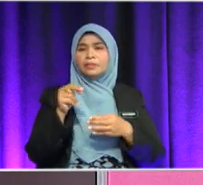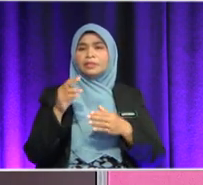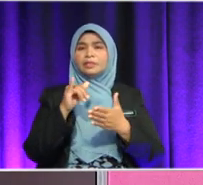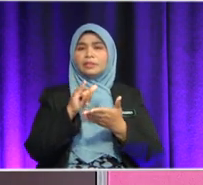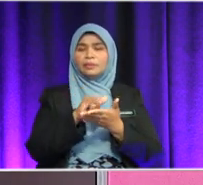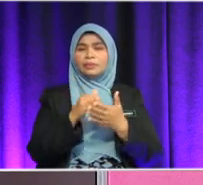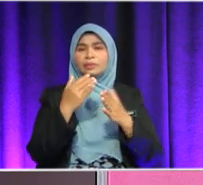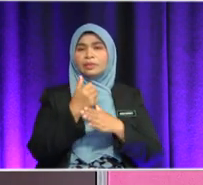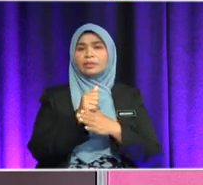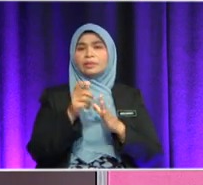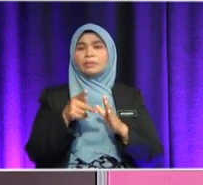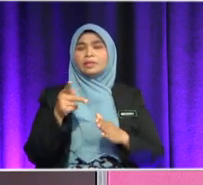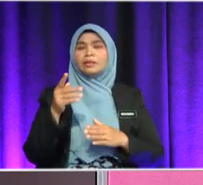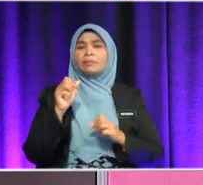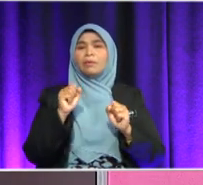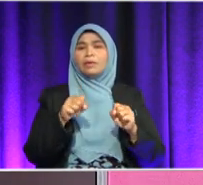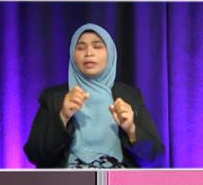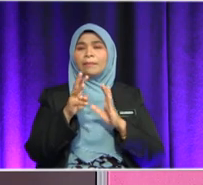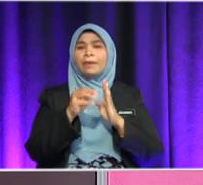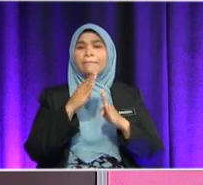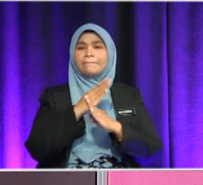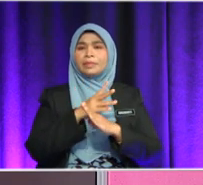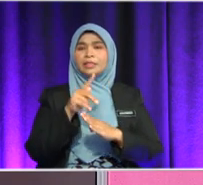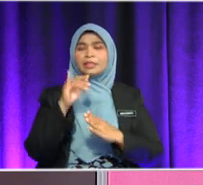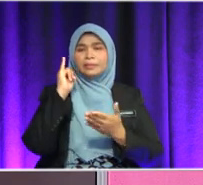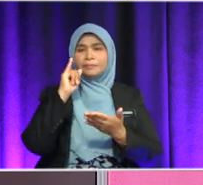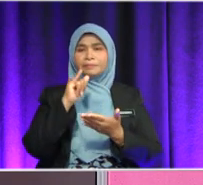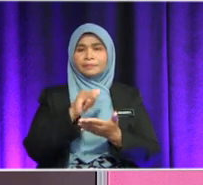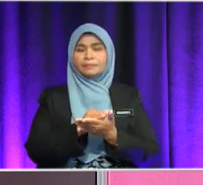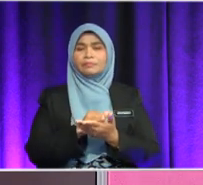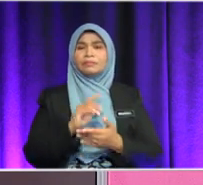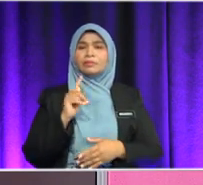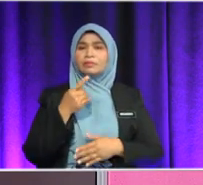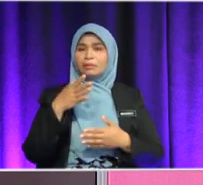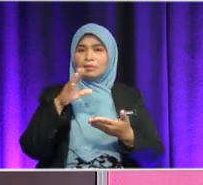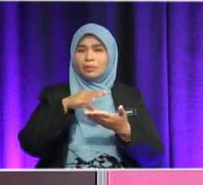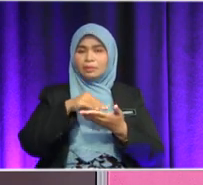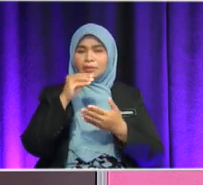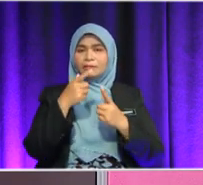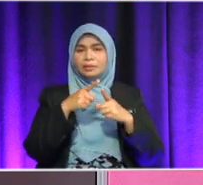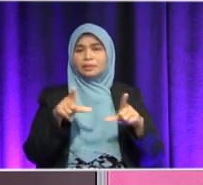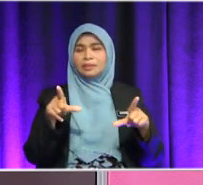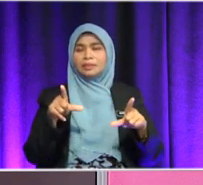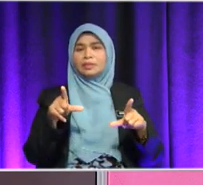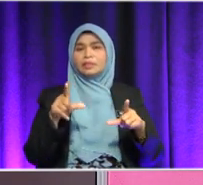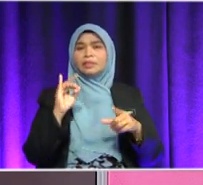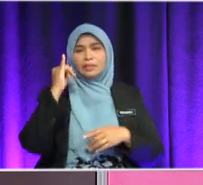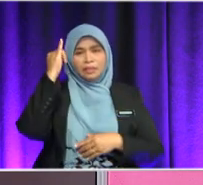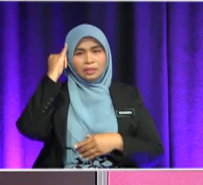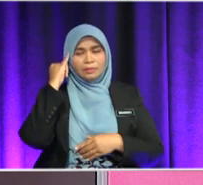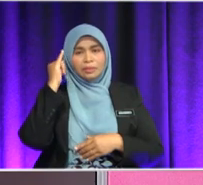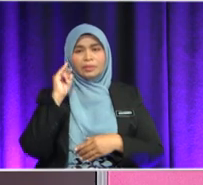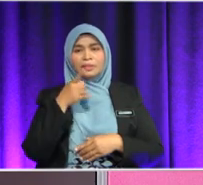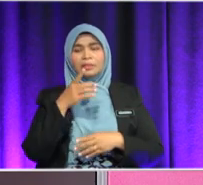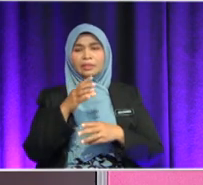membatalkan iman kita jadi tidak belajar kita tidak mengaji ini selain dari ilmu yang kita dapat